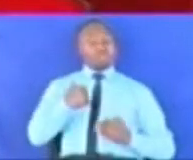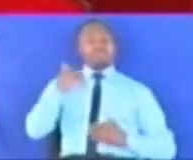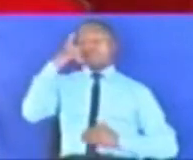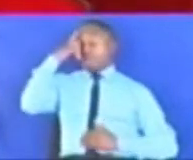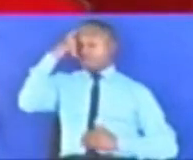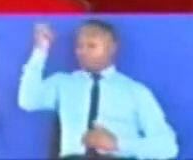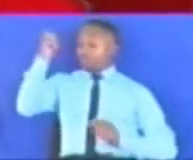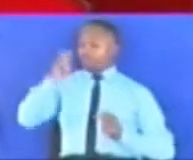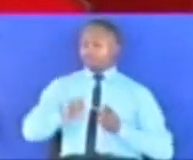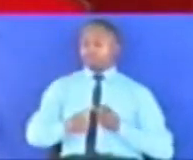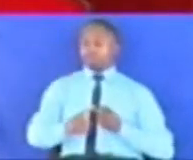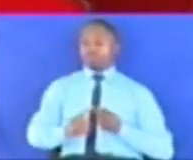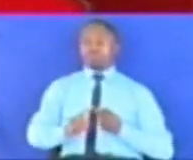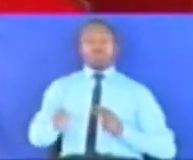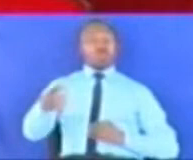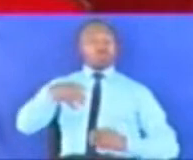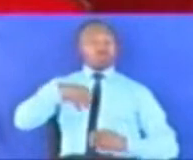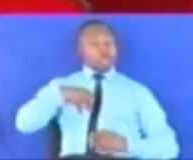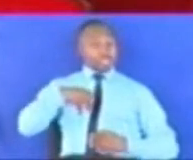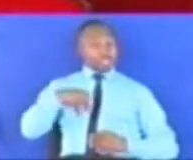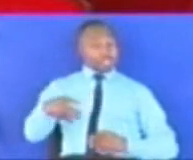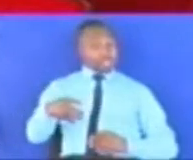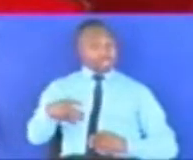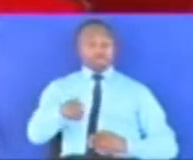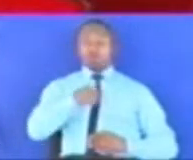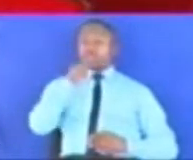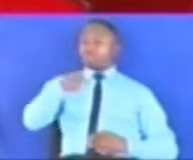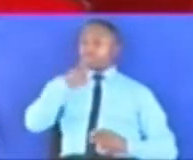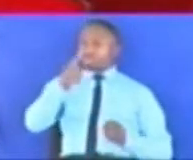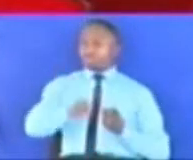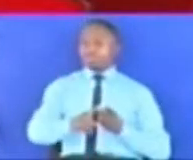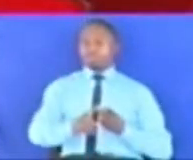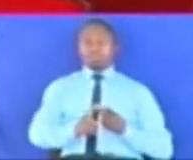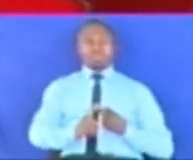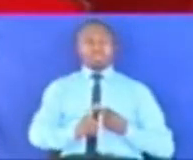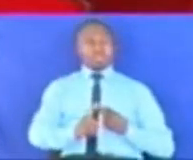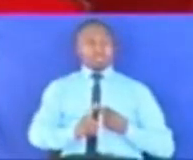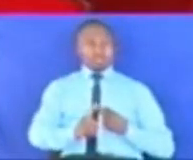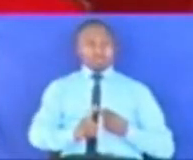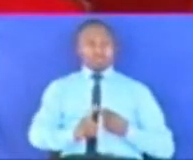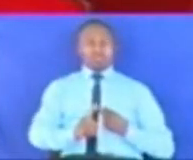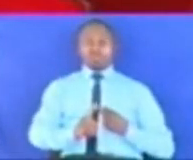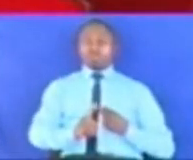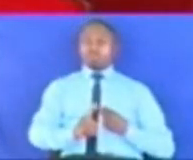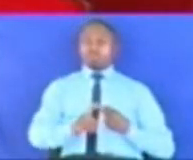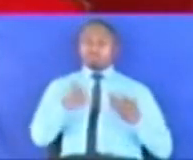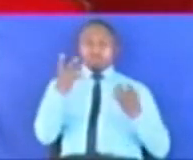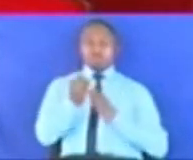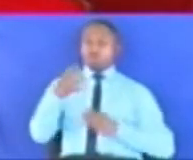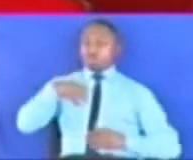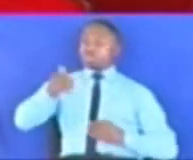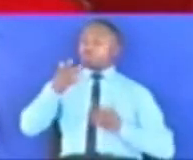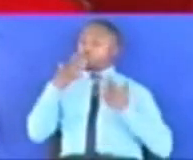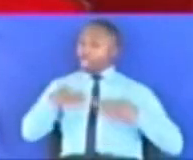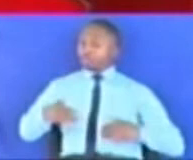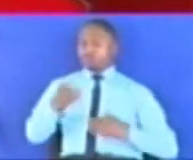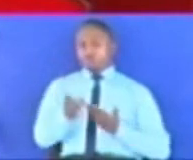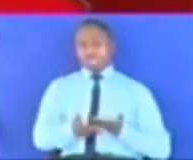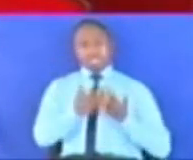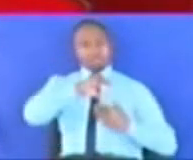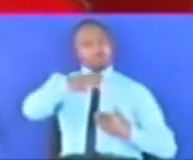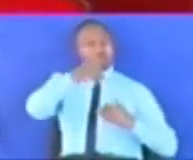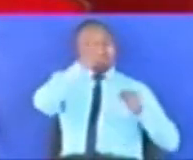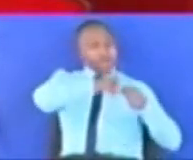kabisa waziri wa TAMISEMI akiungana na waziri wa afya atasaidia katika hilo, kuangalia mikoa ya Lindi